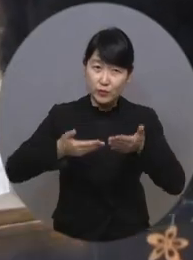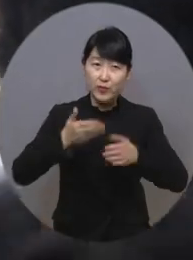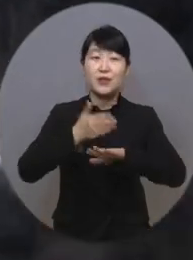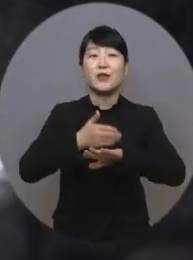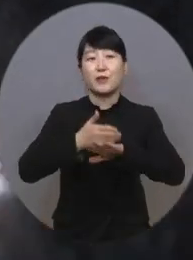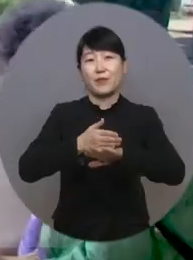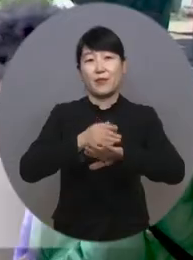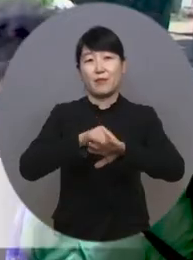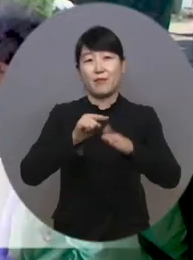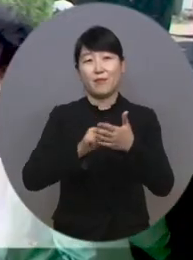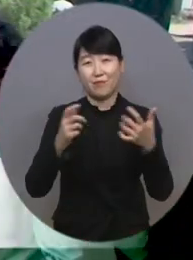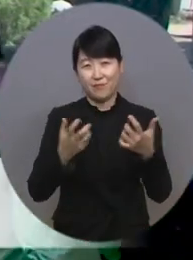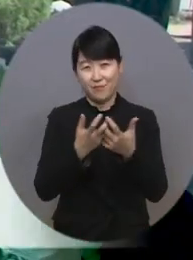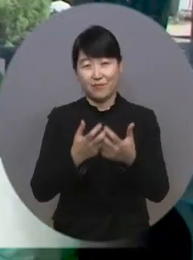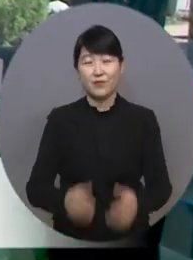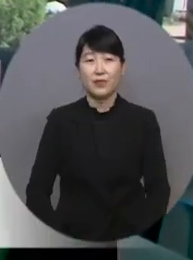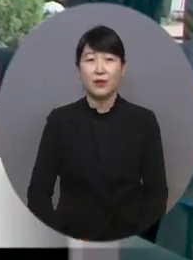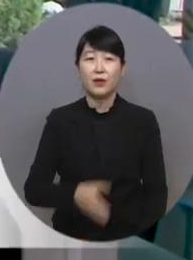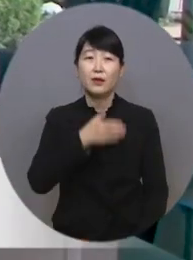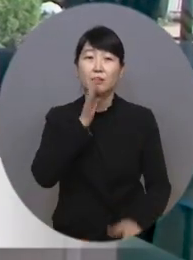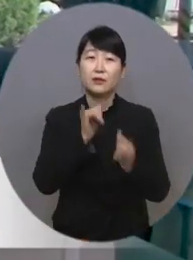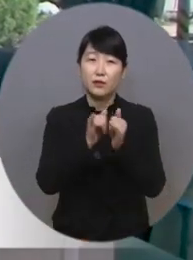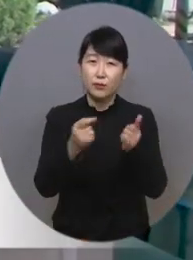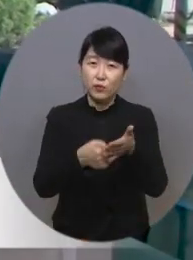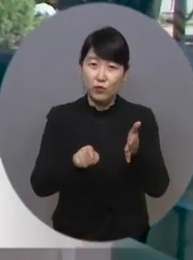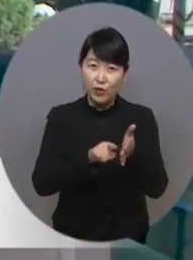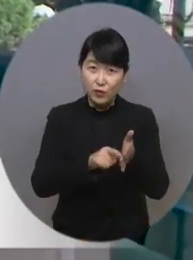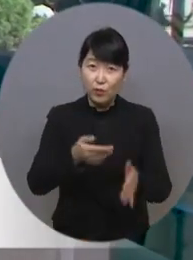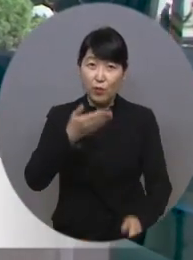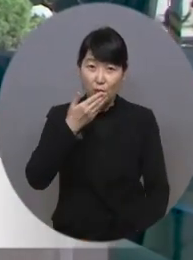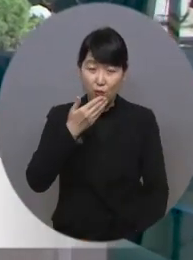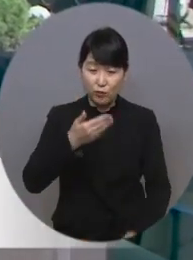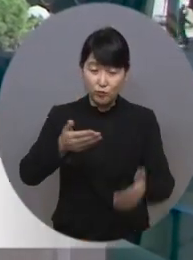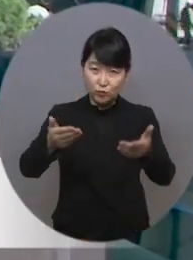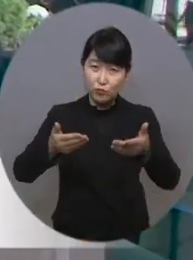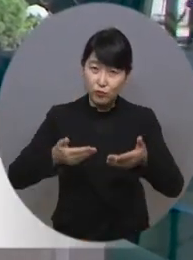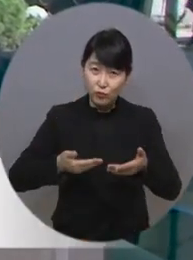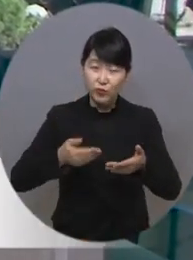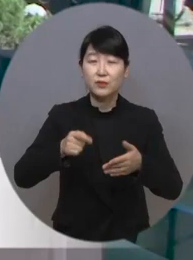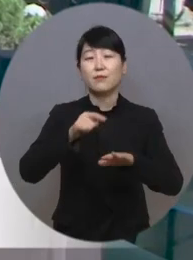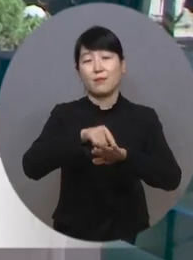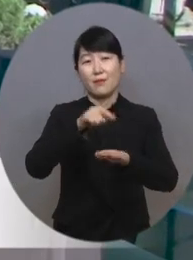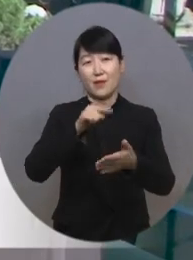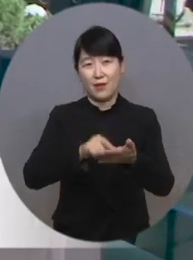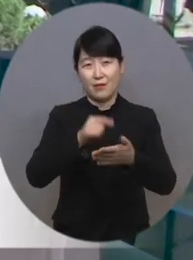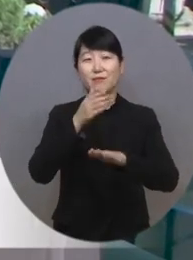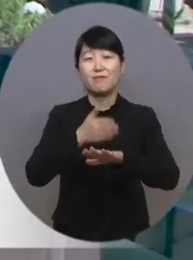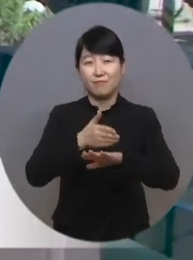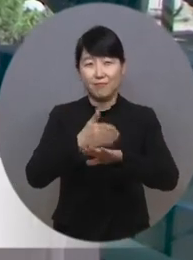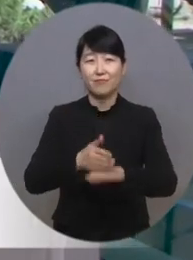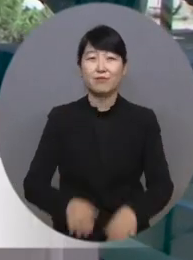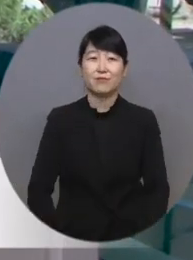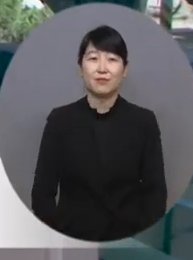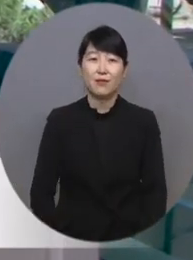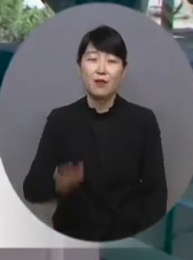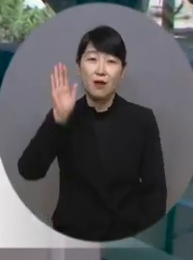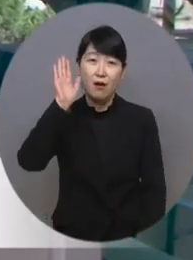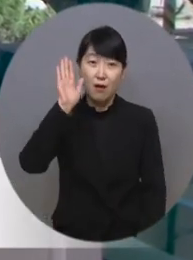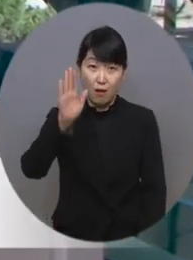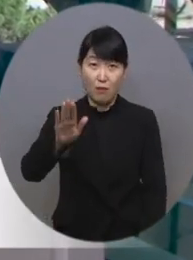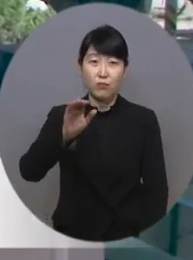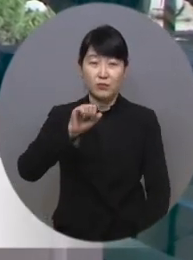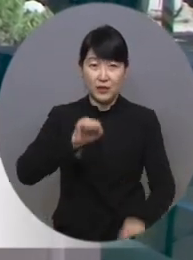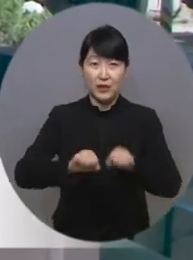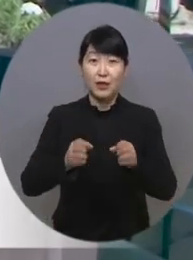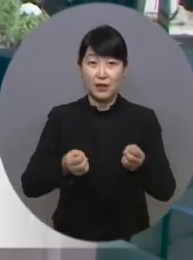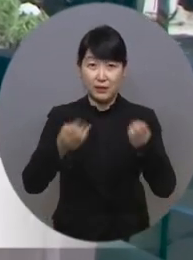가득해집니다. 우리 어르신들 위해서 식사를 제공해 주시고 그 마음 진짜 감사합니다. 그리고 앞으로도 많이